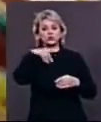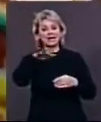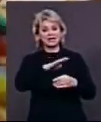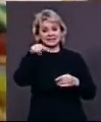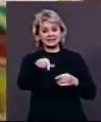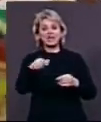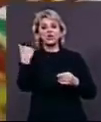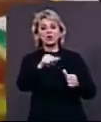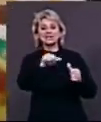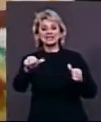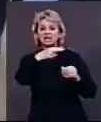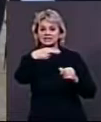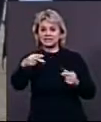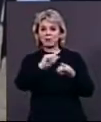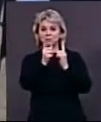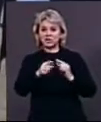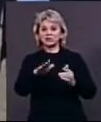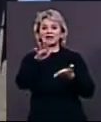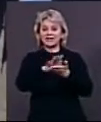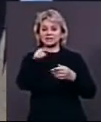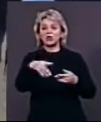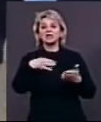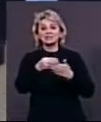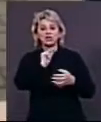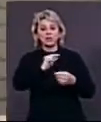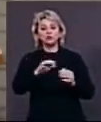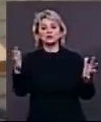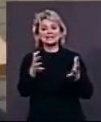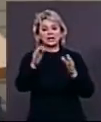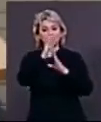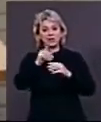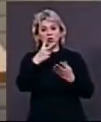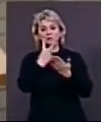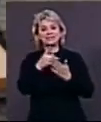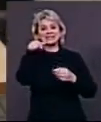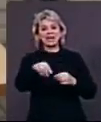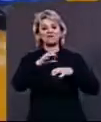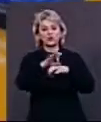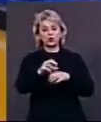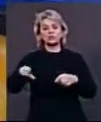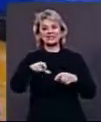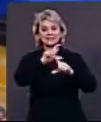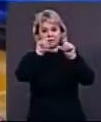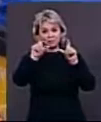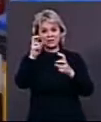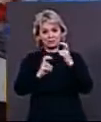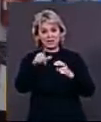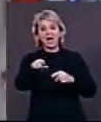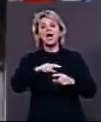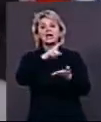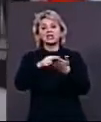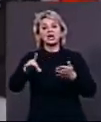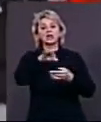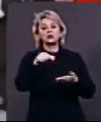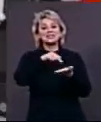России». Ее основная тема – переработка отходов. Свои разработки по сохранению природы представили ведущие донские предприятия. А города и